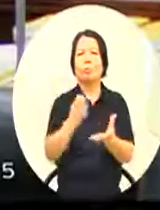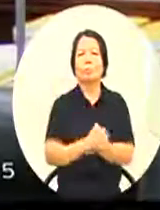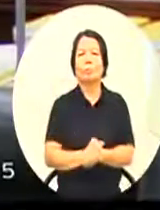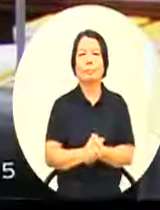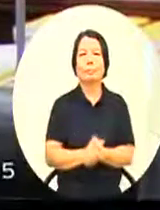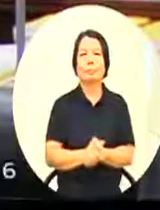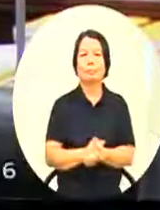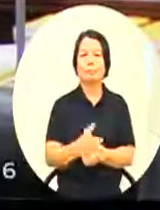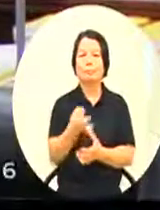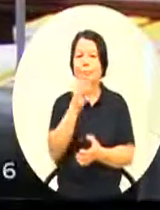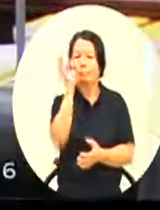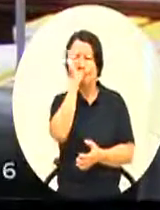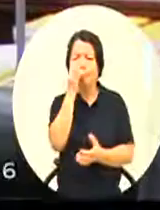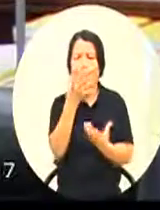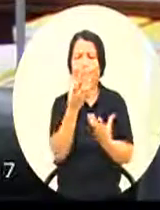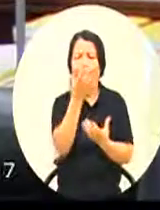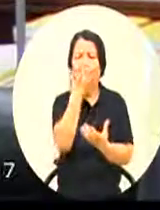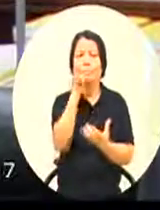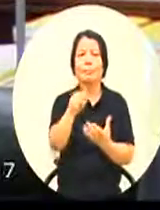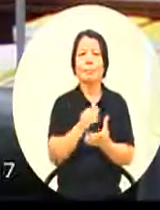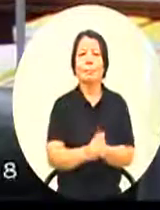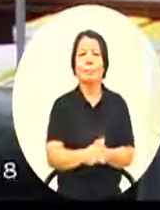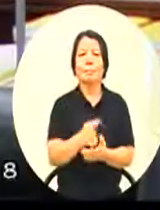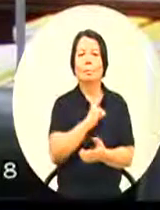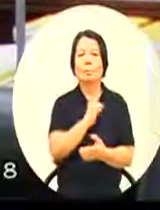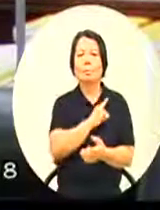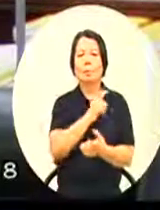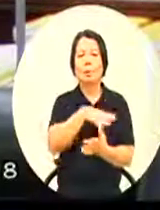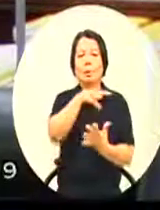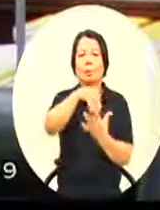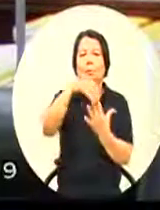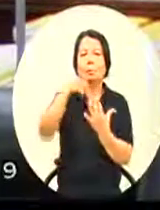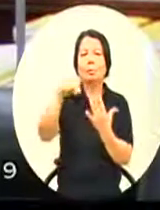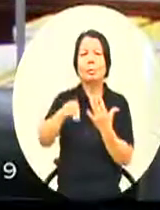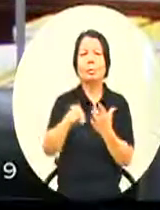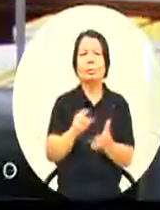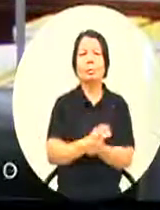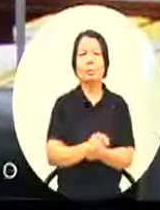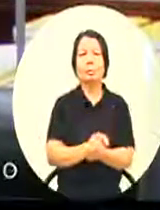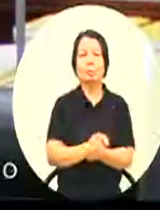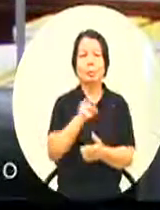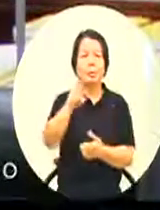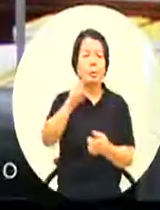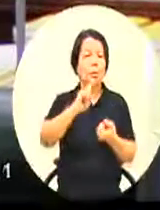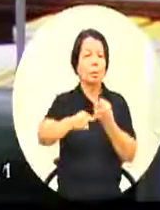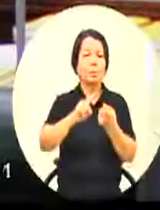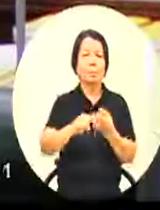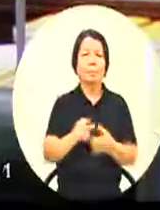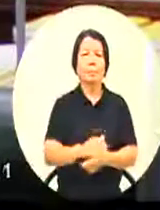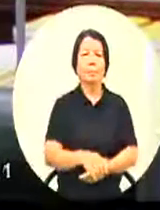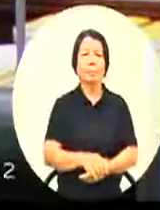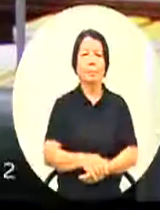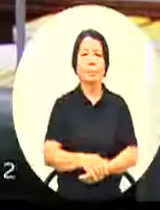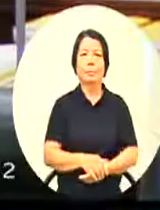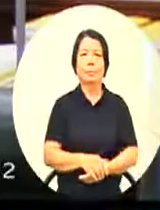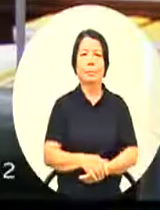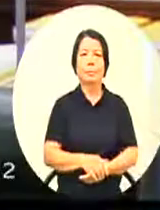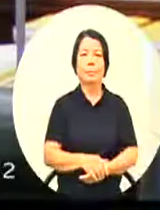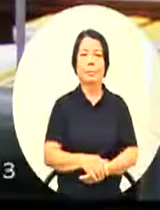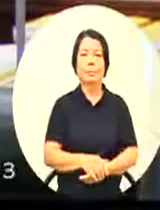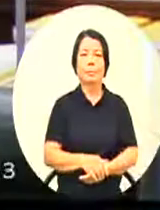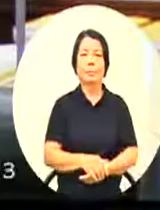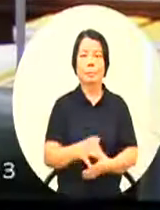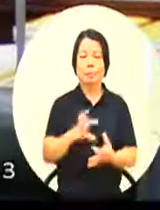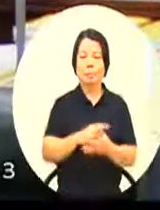对？怎么都是他们自己在选地方、选位置，这种的观念就不对了，所以真的